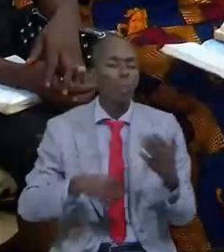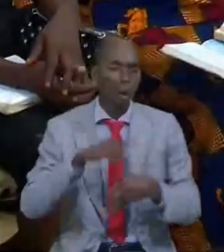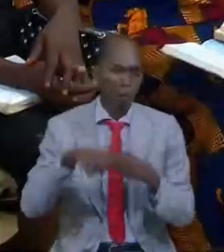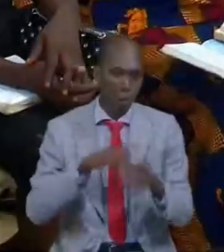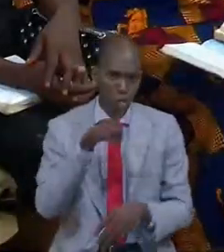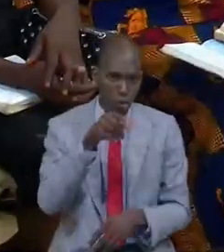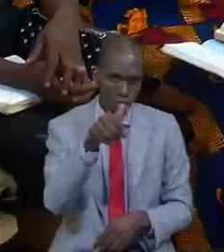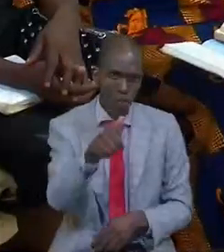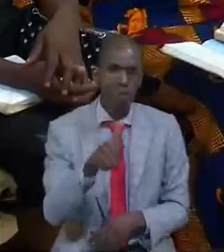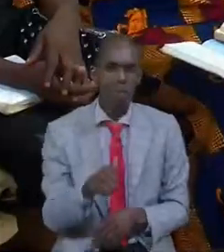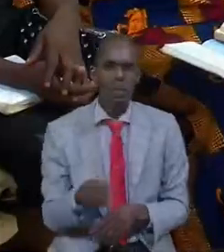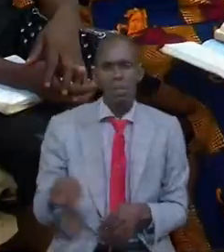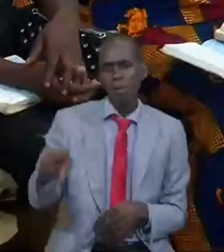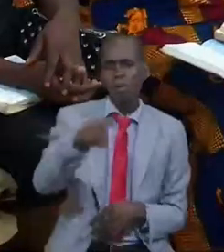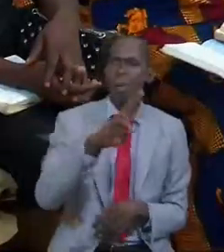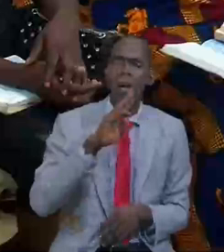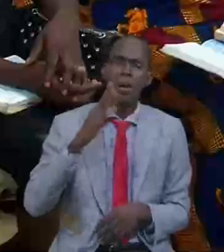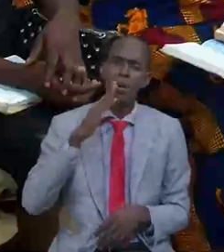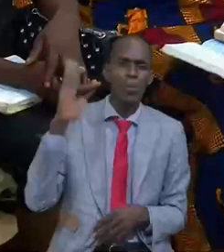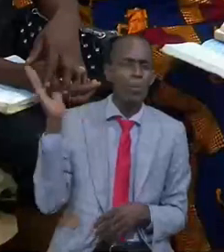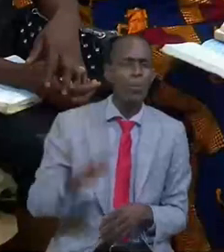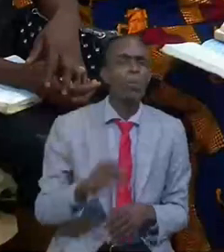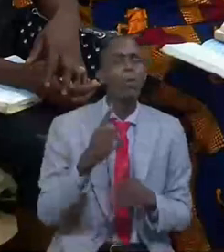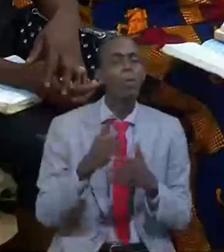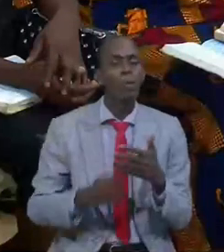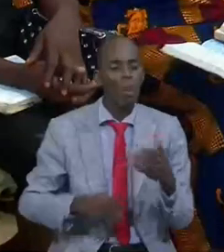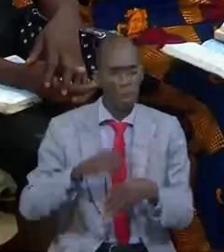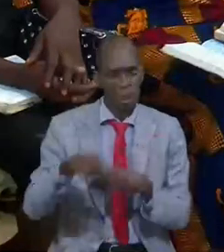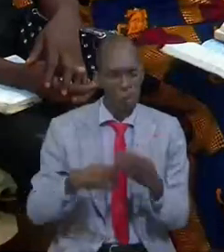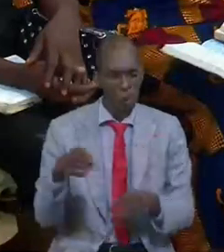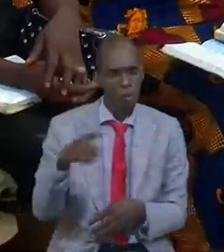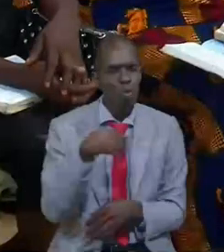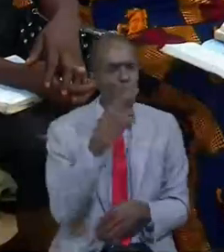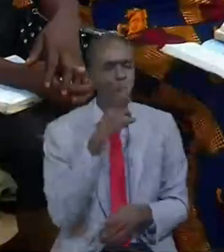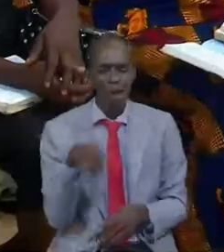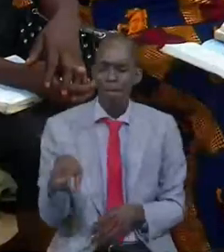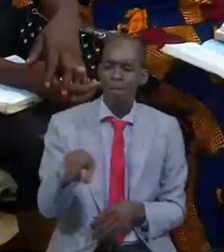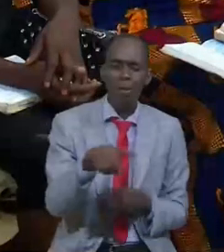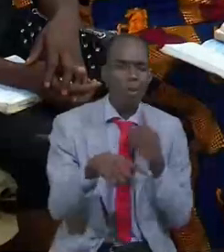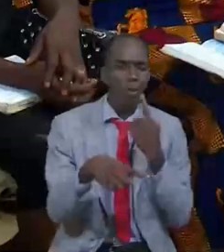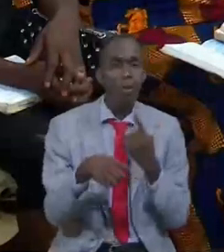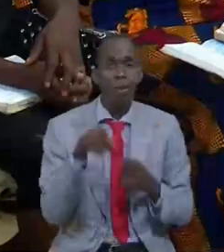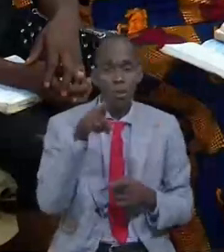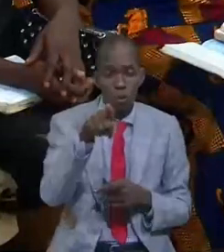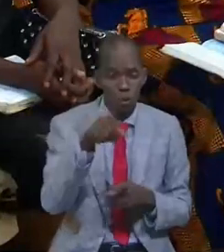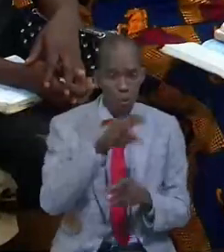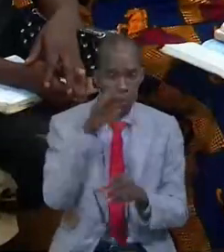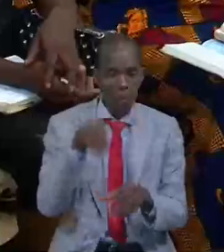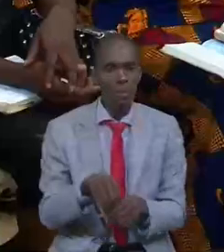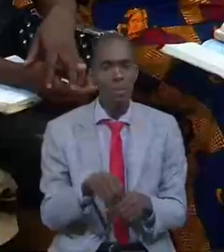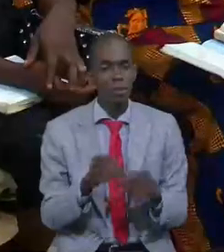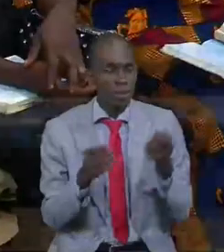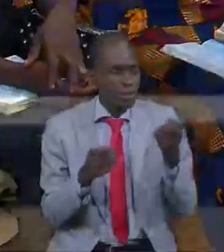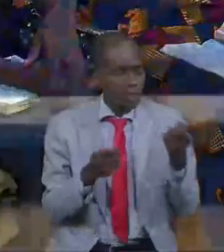Ils sont méchants. Îles, c'est qui les îles? Et toi? Les petites gouttes d'eau forment un